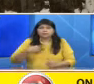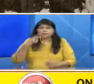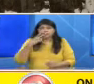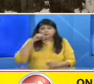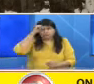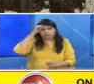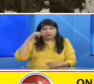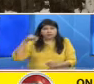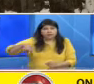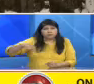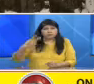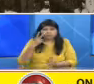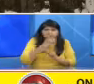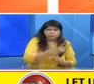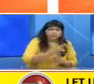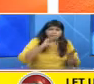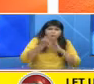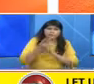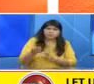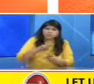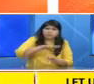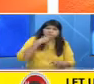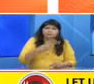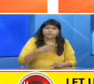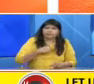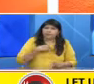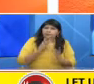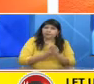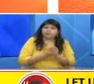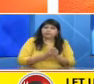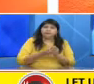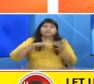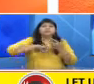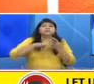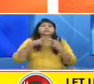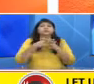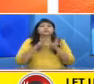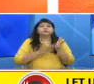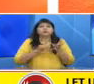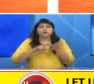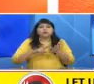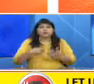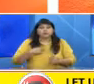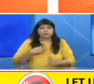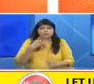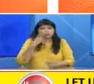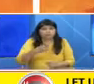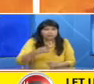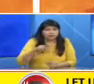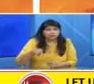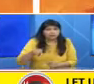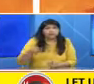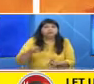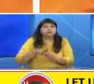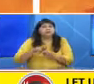नजरिया बदलने के मजबूर कर दिया था। आइए, स्वामी विवेकानंद जी ने जिस भारत के रूप को देखा था,